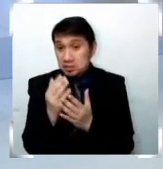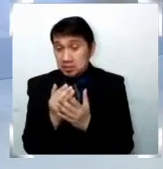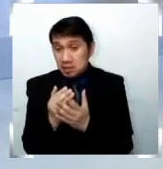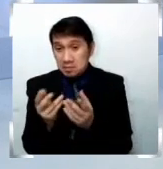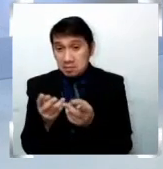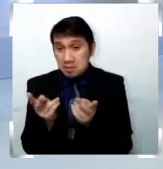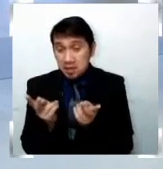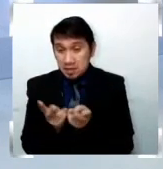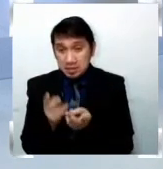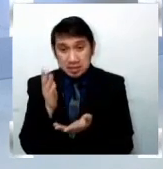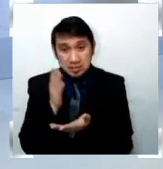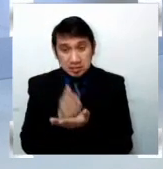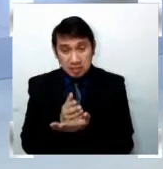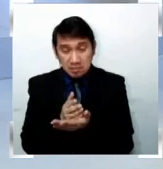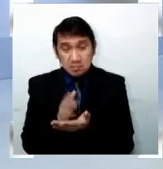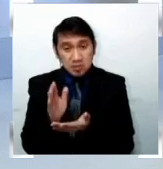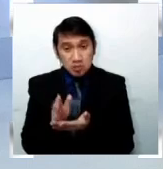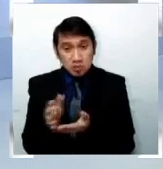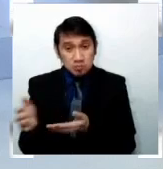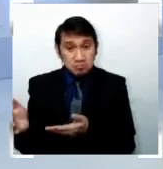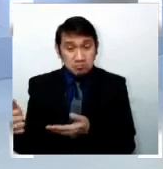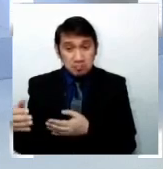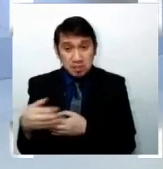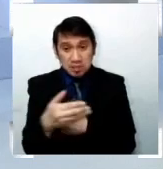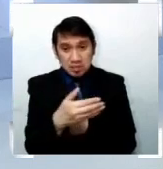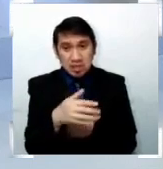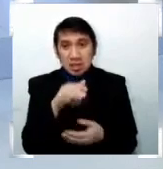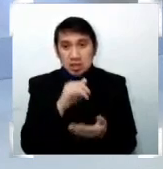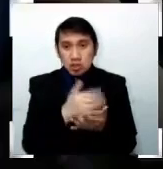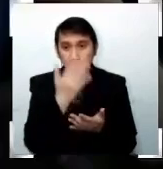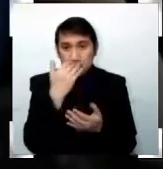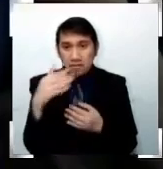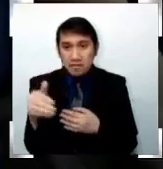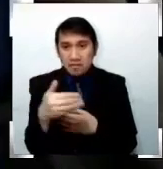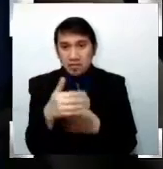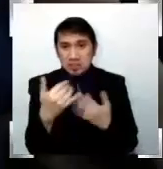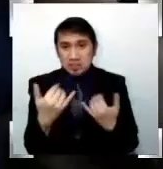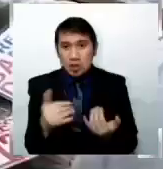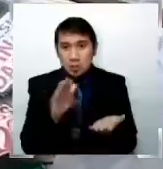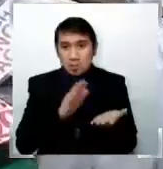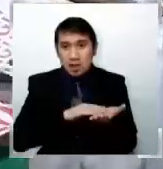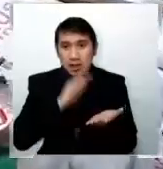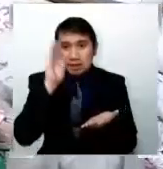isda nagmahal. Saksi si Bernadette Reyes.